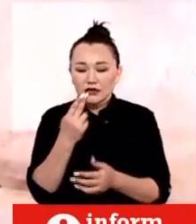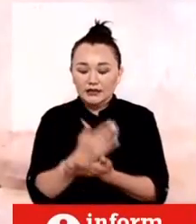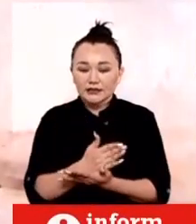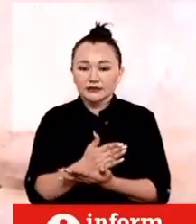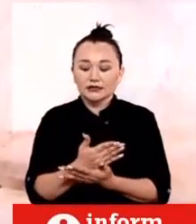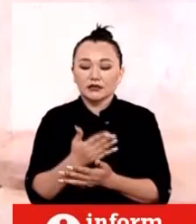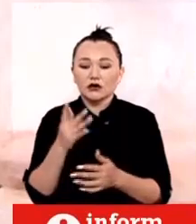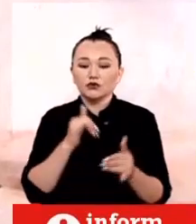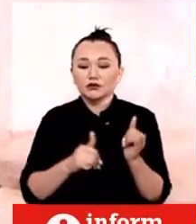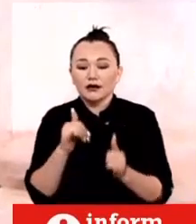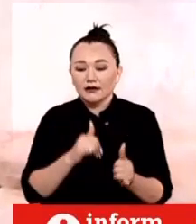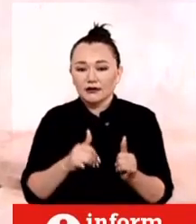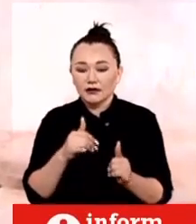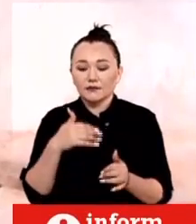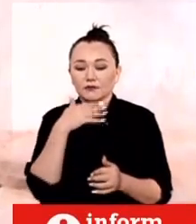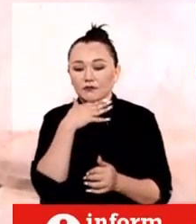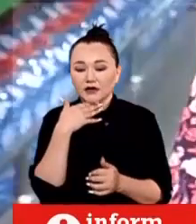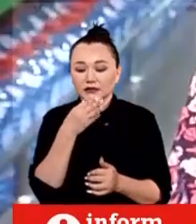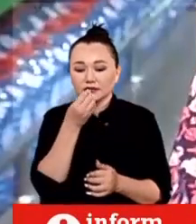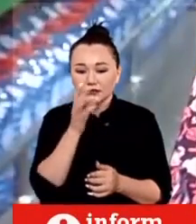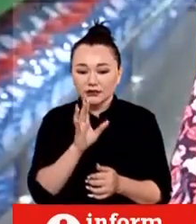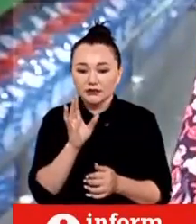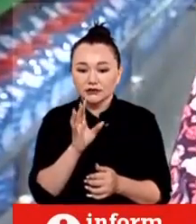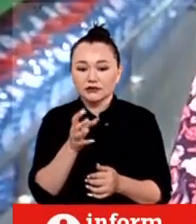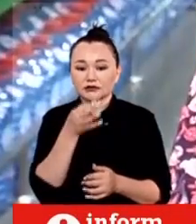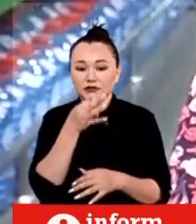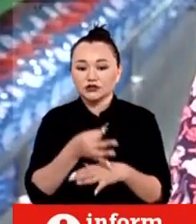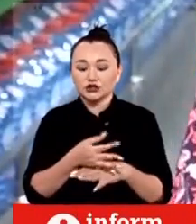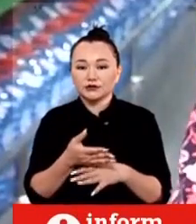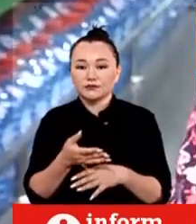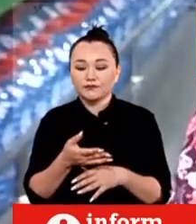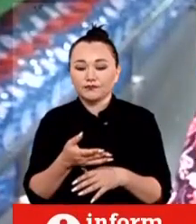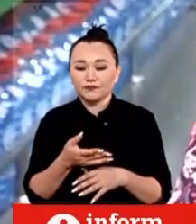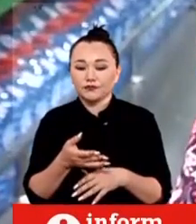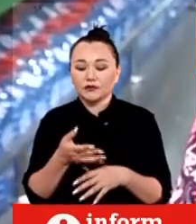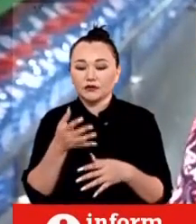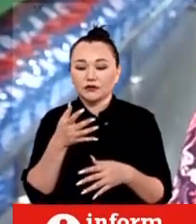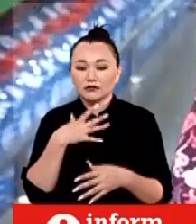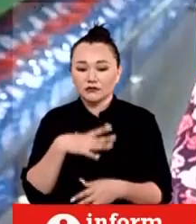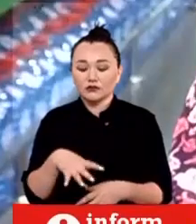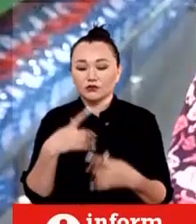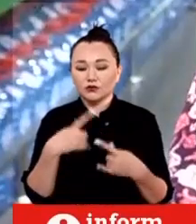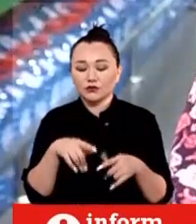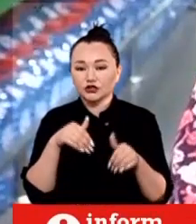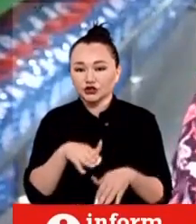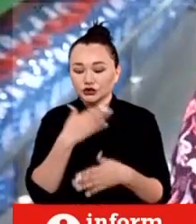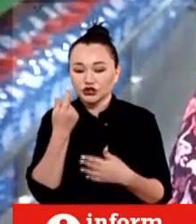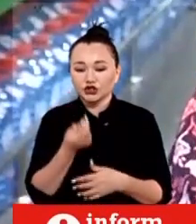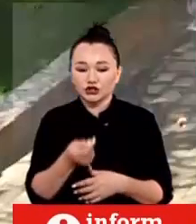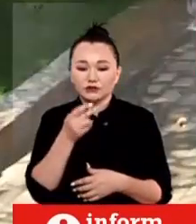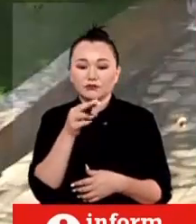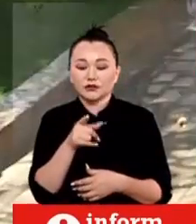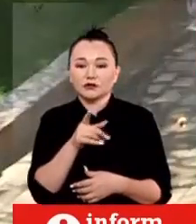А куда деваться? Мясо не есть. Скажите. Ну, а мал нет. Ну, конечно, дешевле было бы